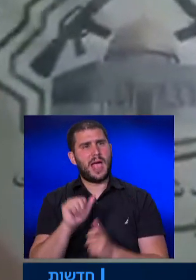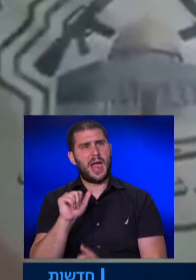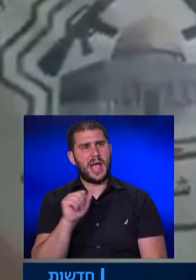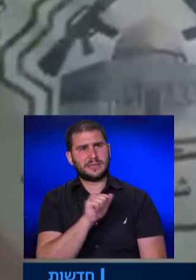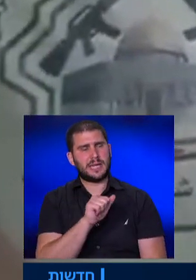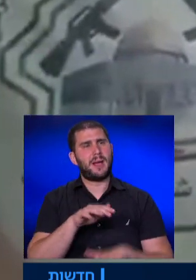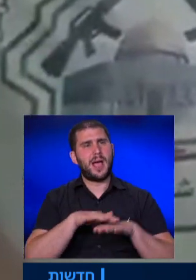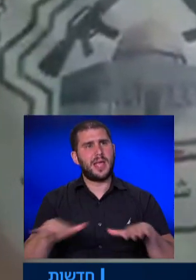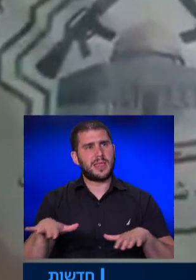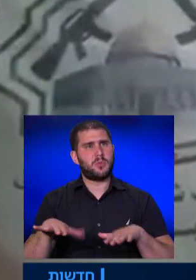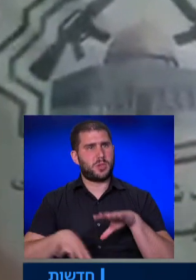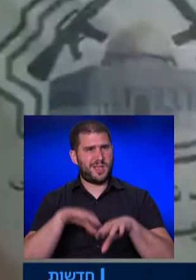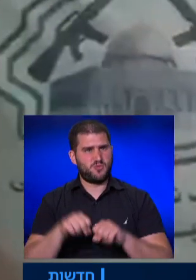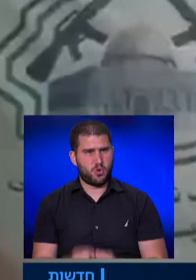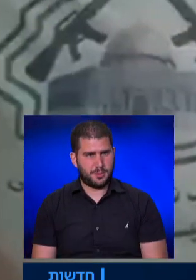المحتلة